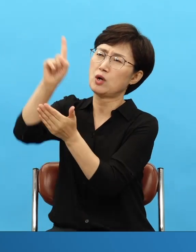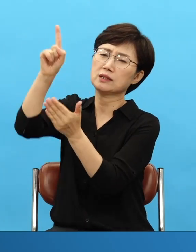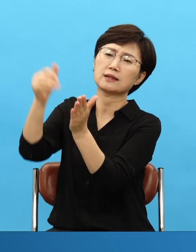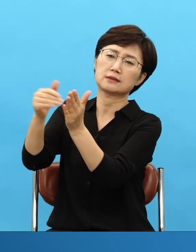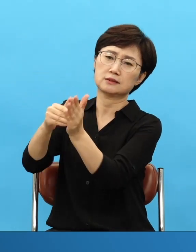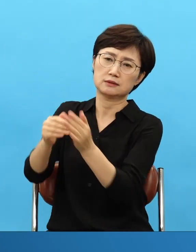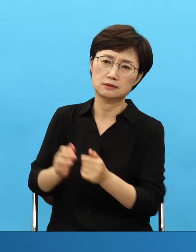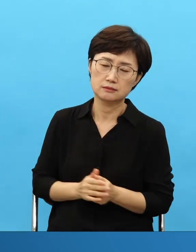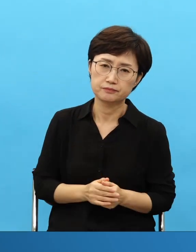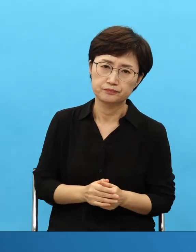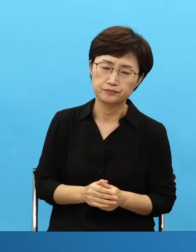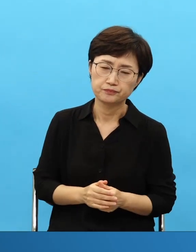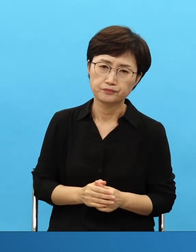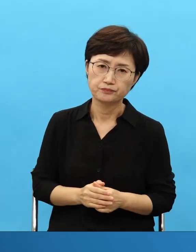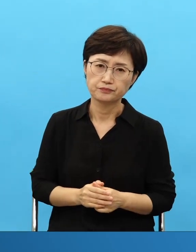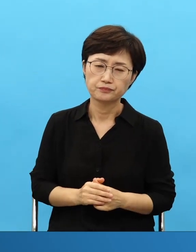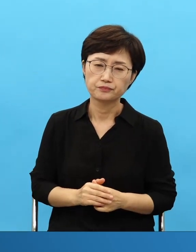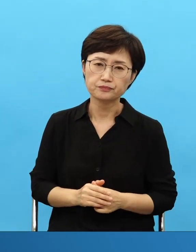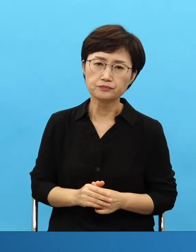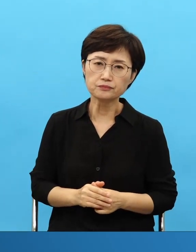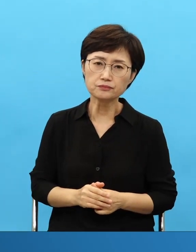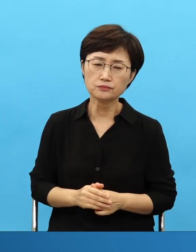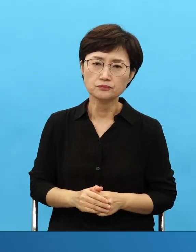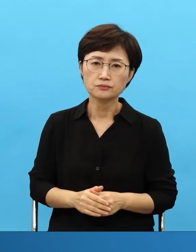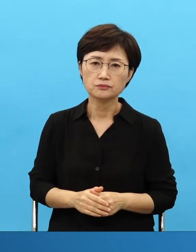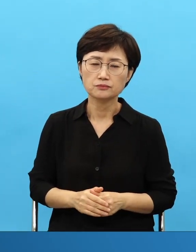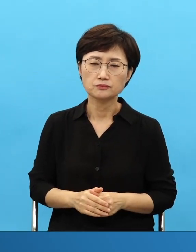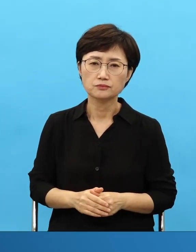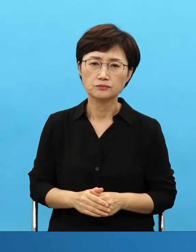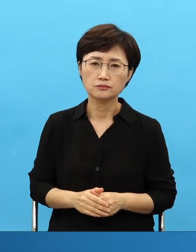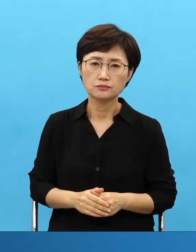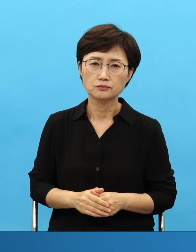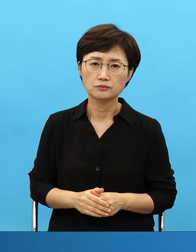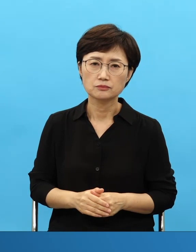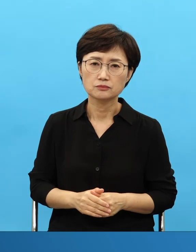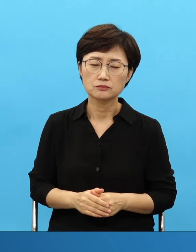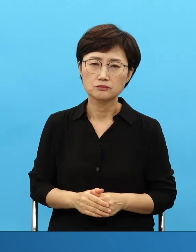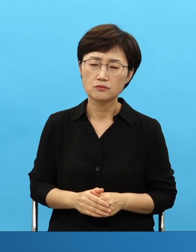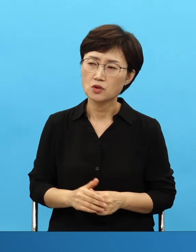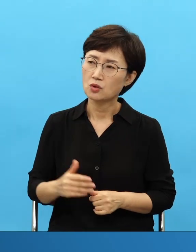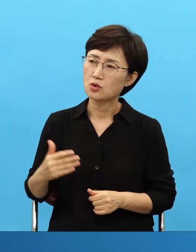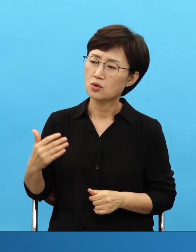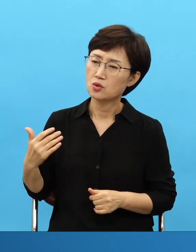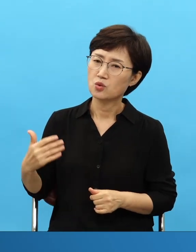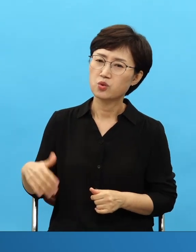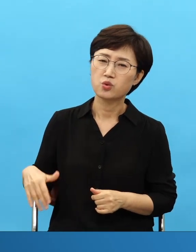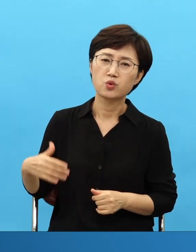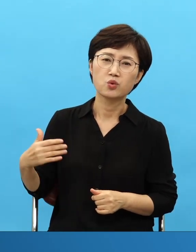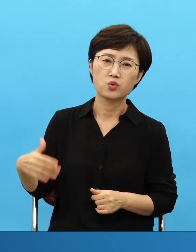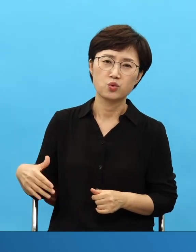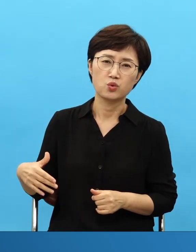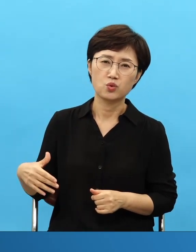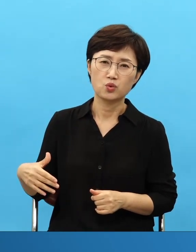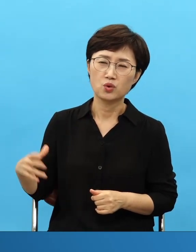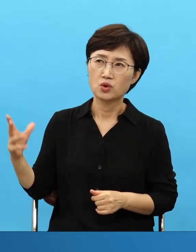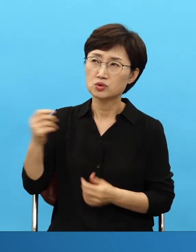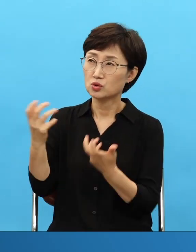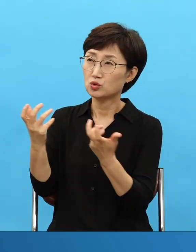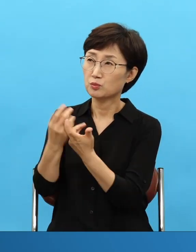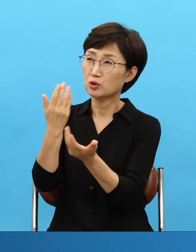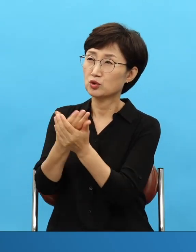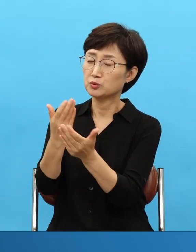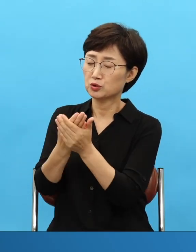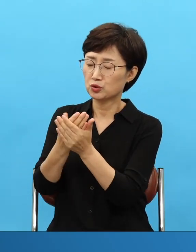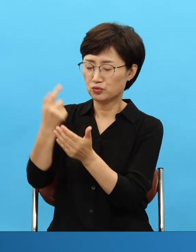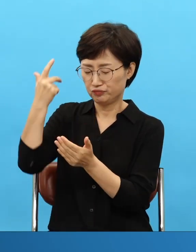have that. Lord, Master, give to me a double portion of your spirit. 이렇게 심은 것이